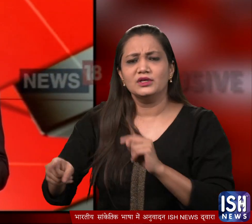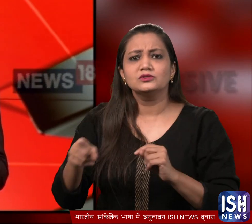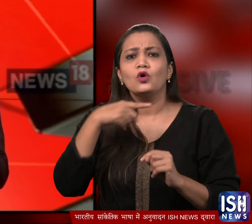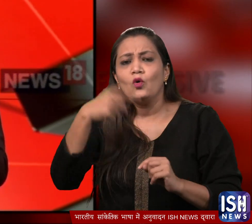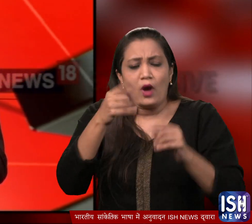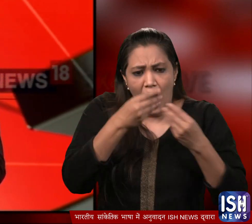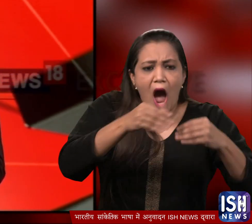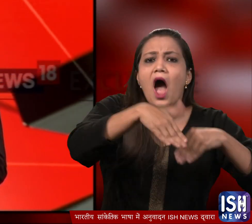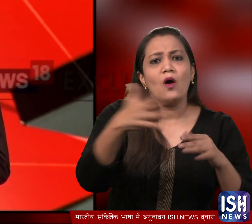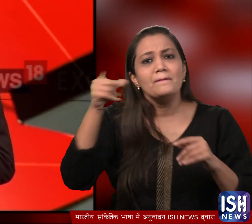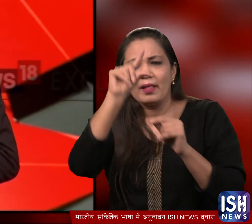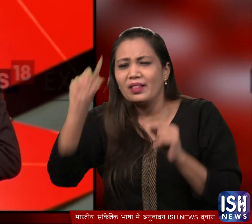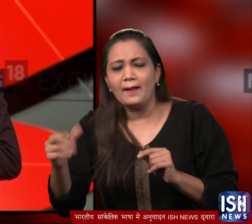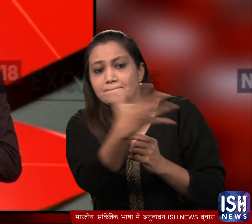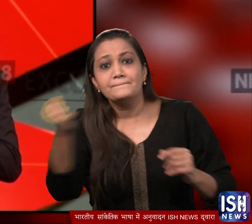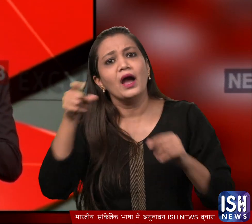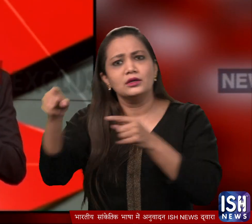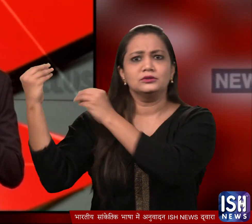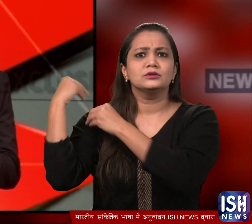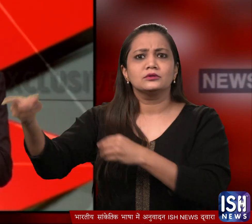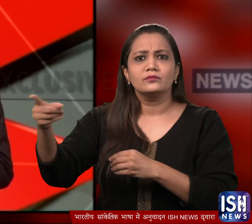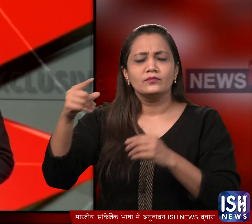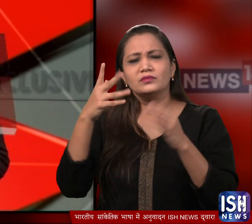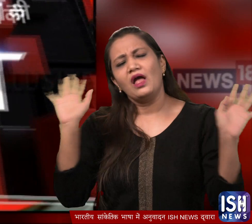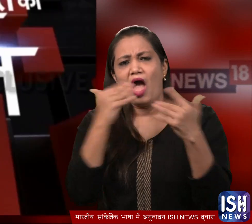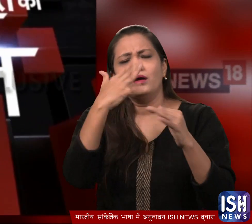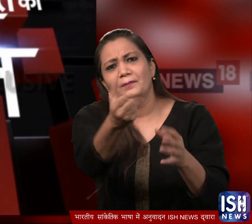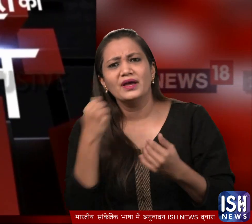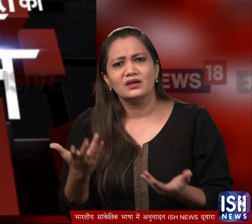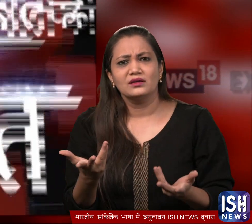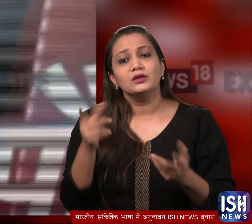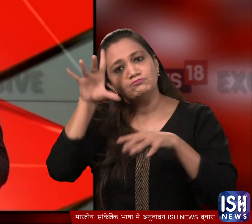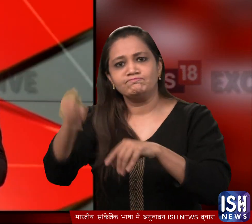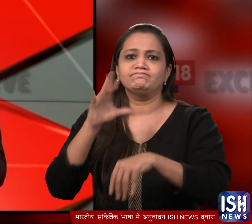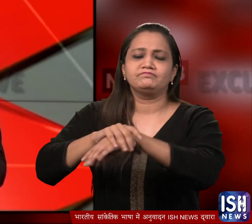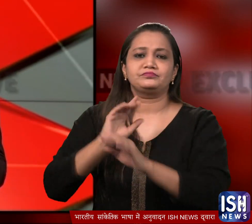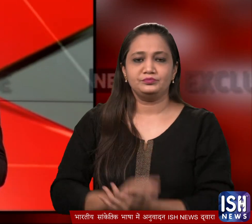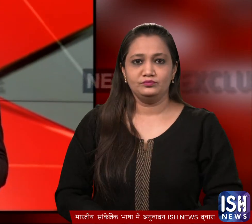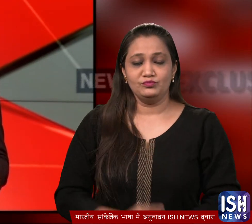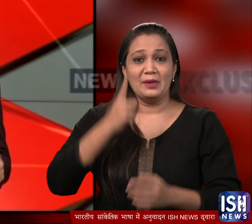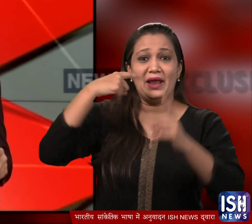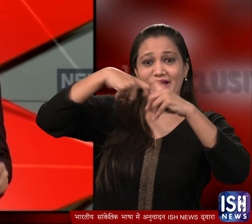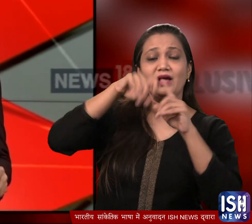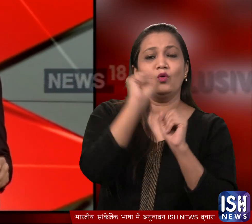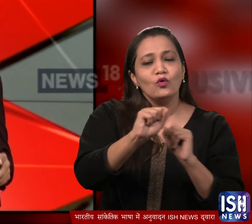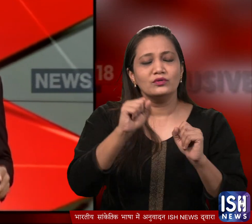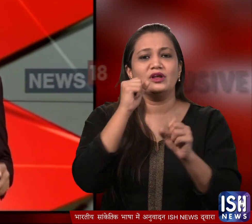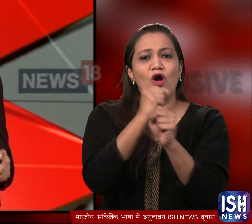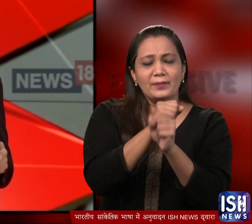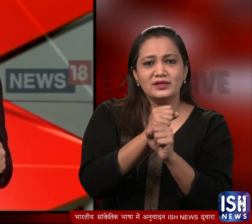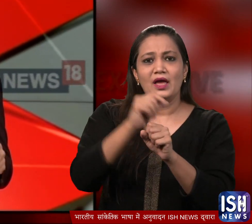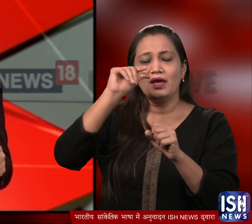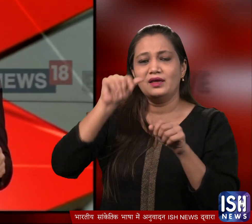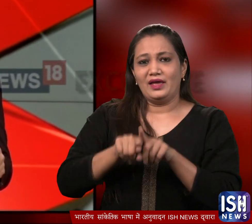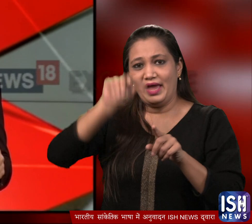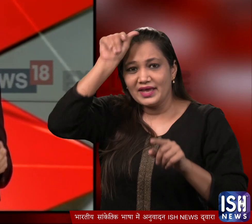की बदौलत चल रहा है जो सस्ती शराब के नाम पर आंख बंद करके कुछ भी पी सकते हैं। इमरान खान की सरकार ने भारत से कपास